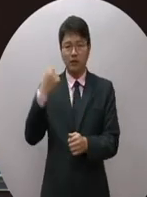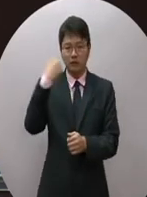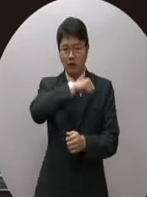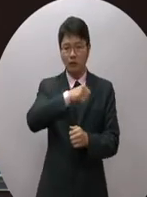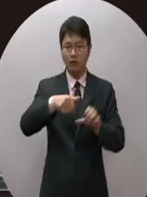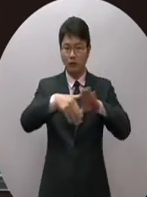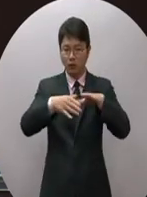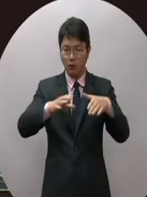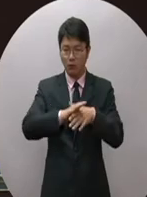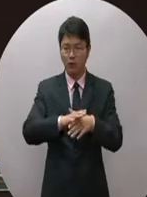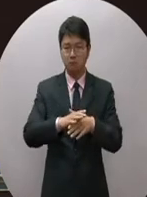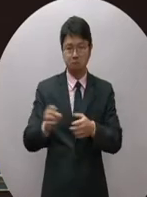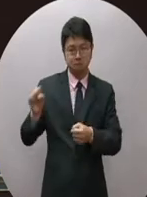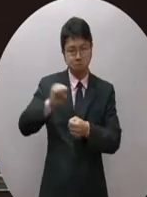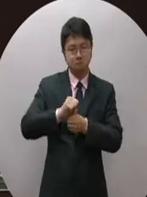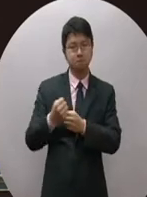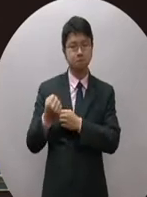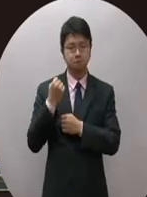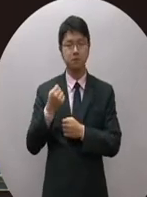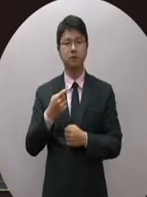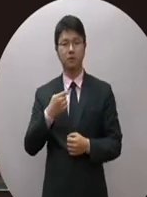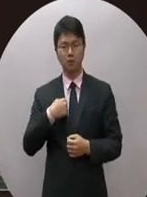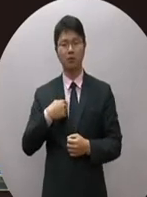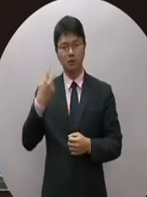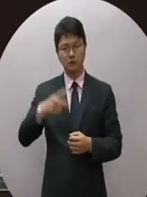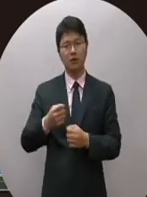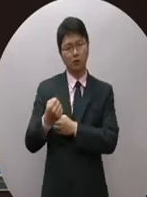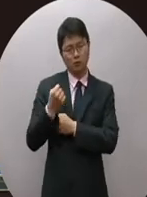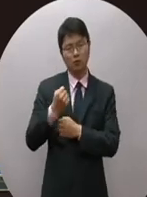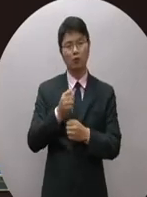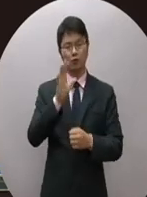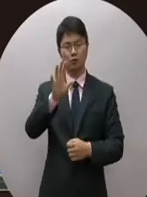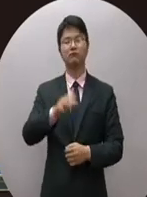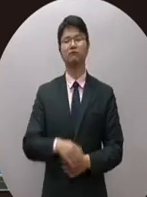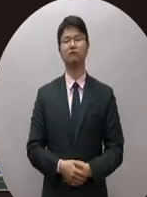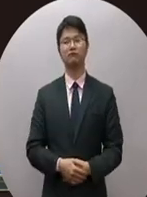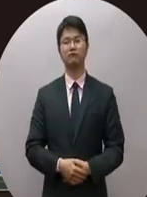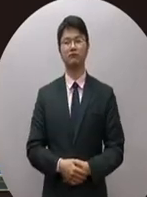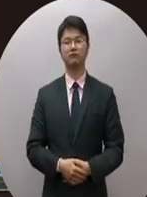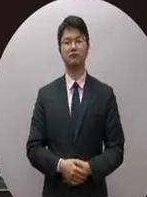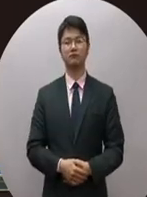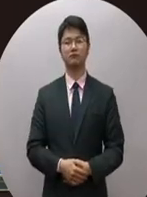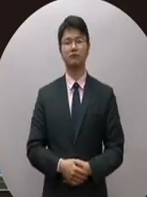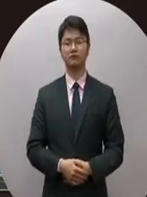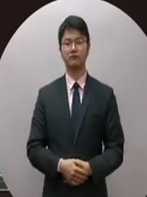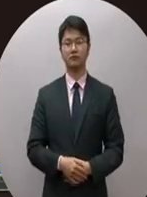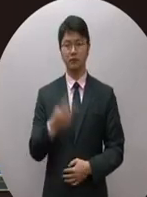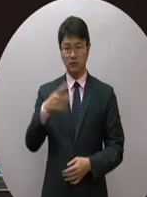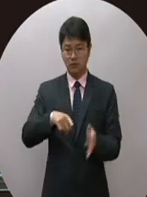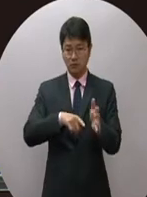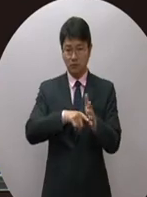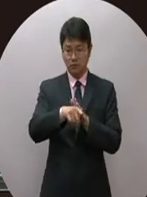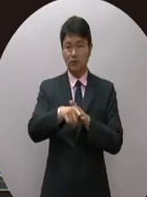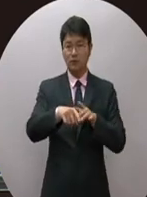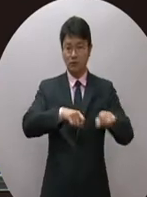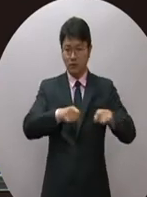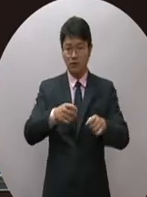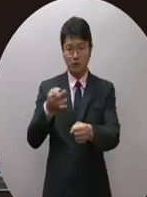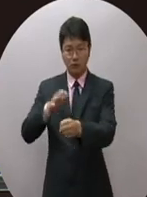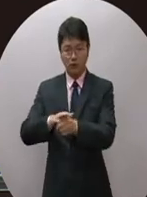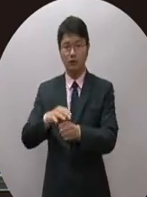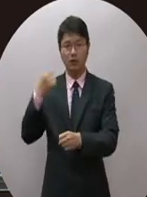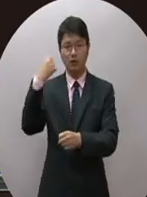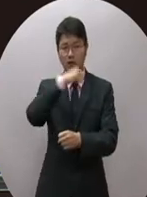化力，我们更续的努力。我们更专案补助台语频道，预